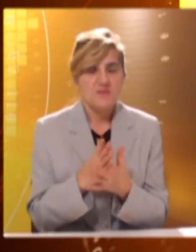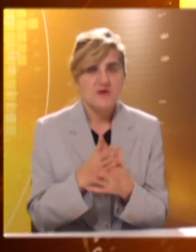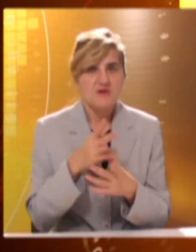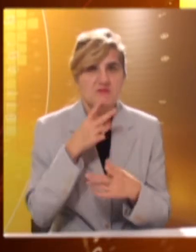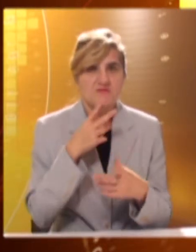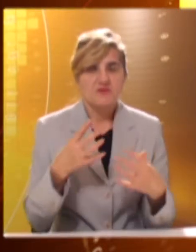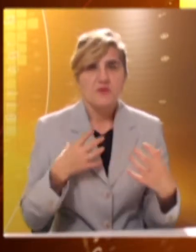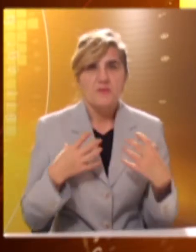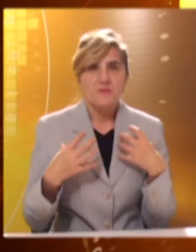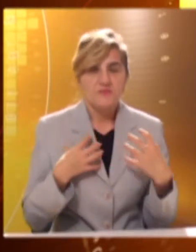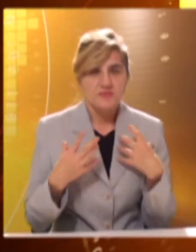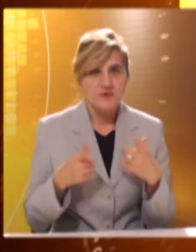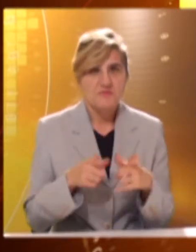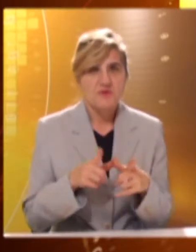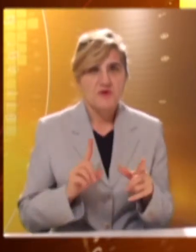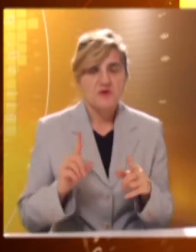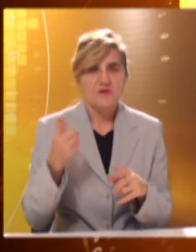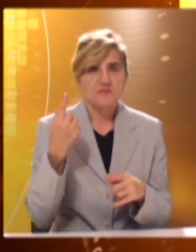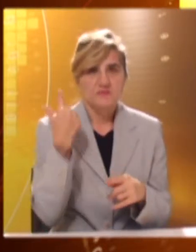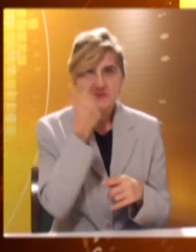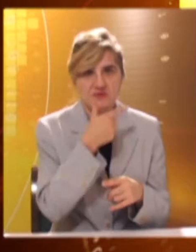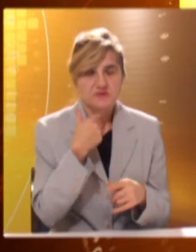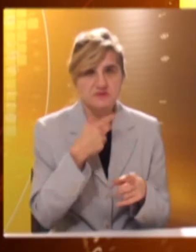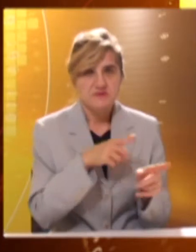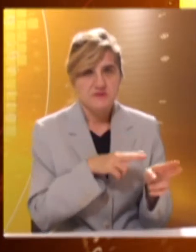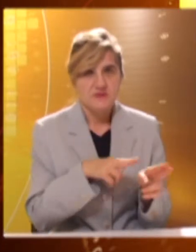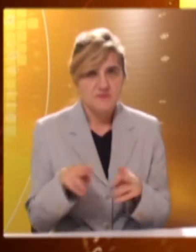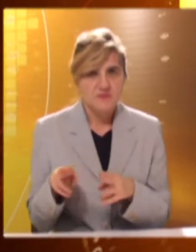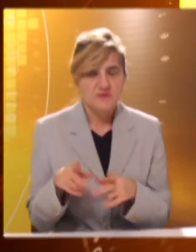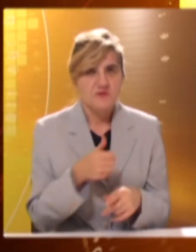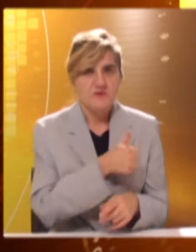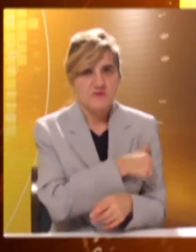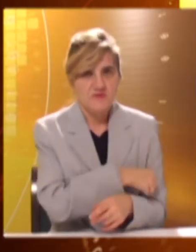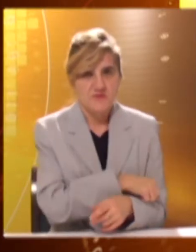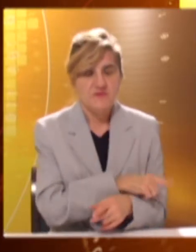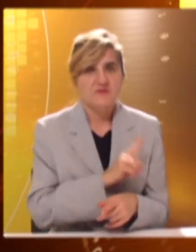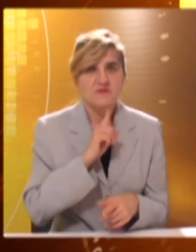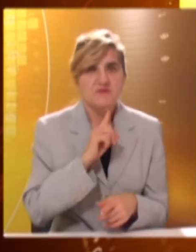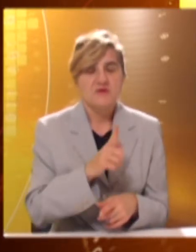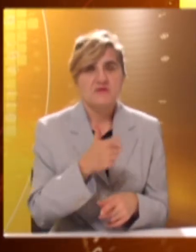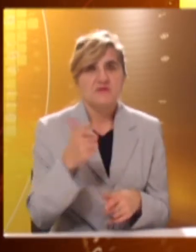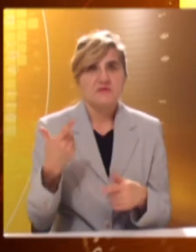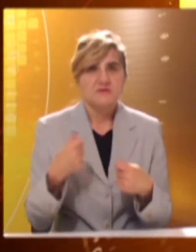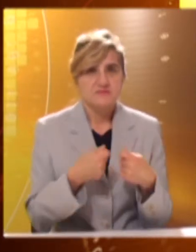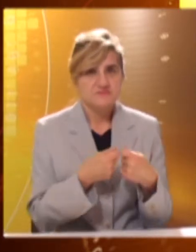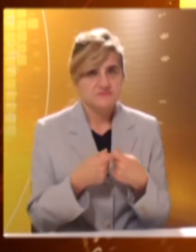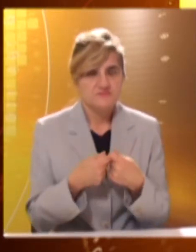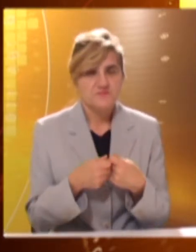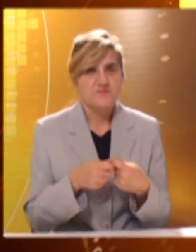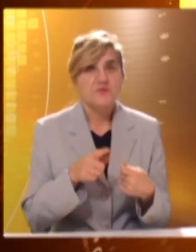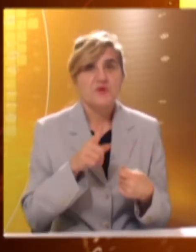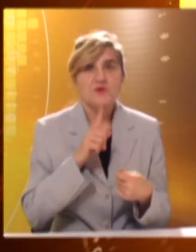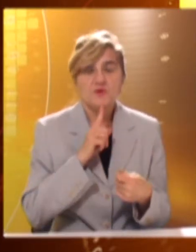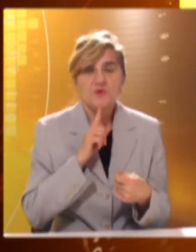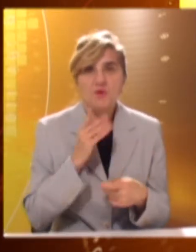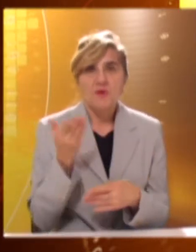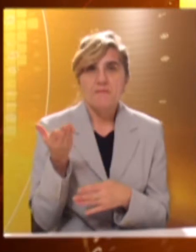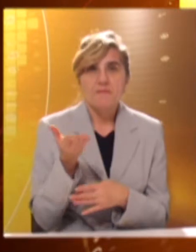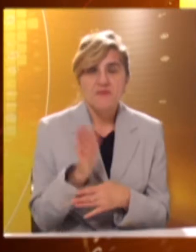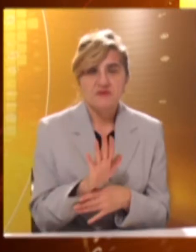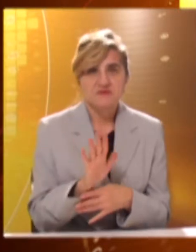i štićenici Dnevnog centra za odrasla lica u Banijskoj, kao i pripadnici različitih nacionalnih zajednica koji su predstavili